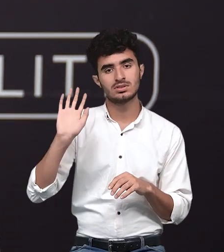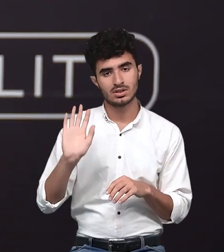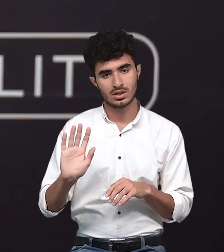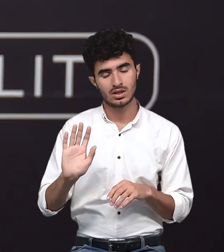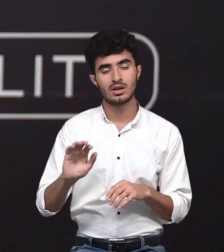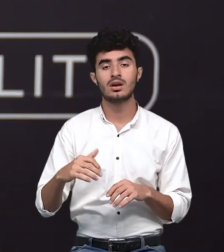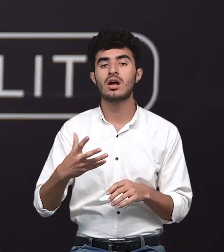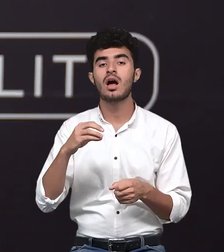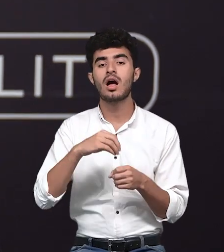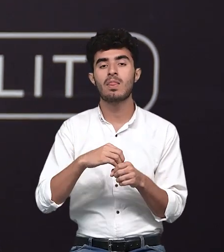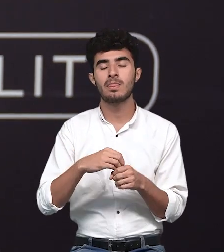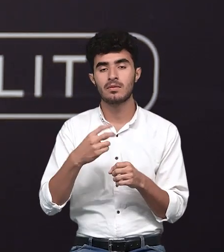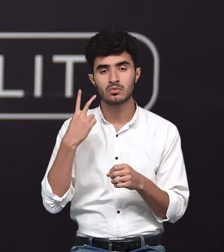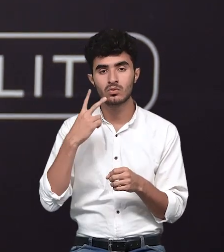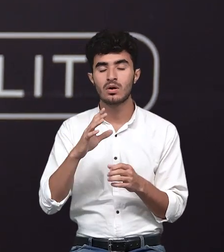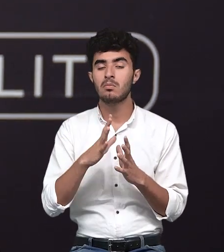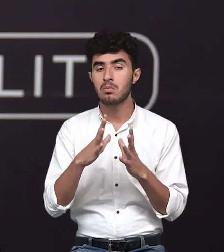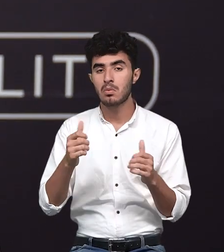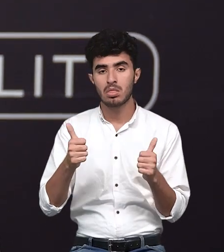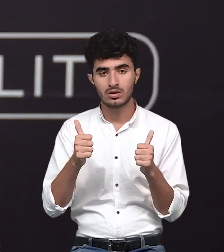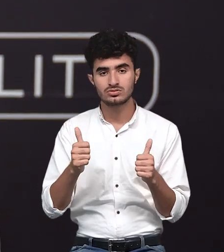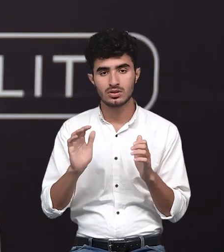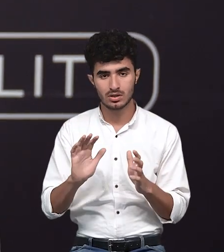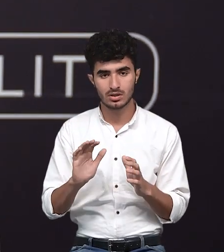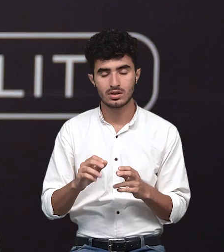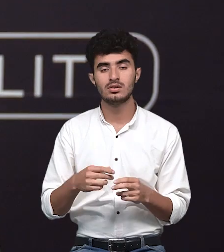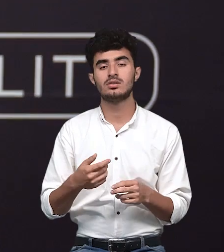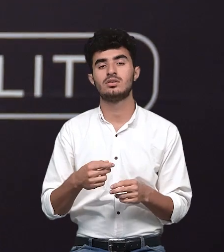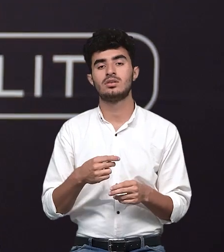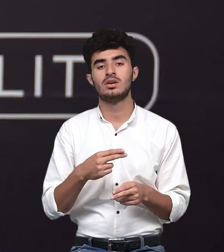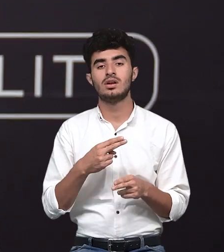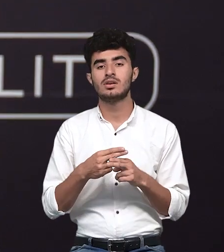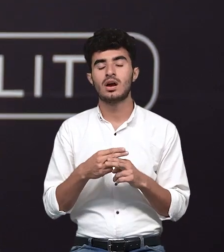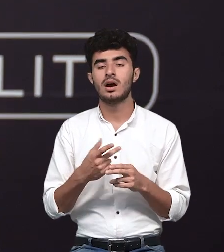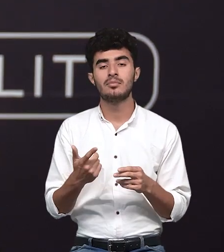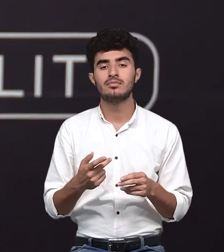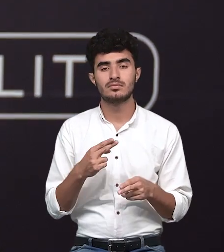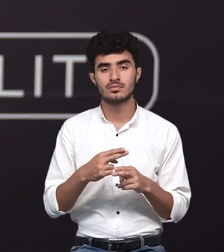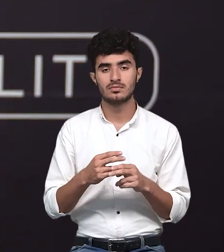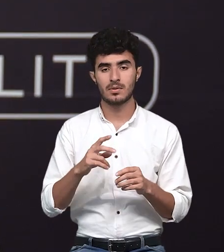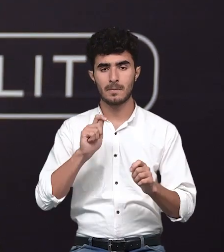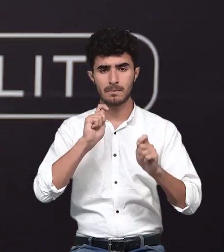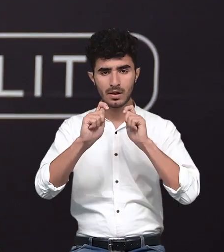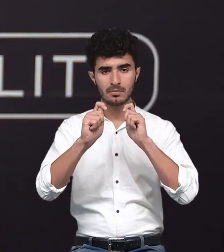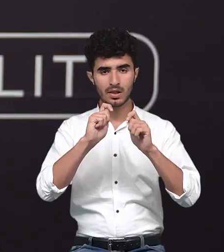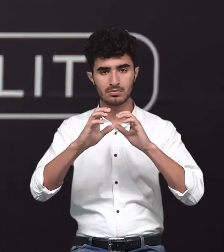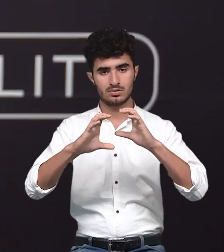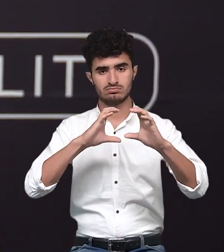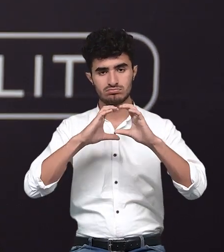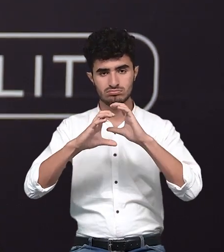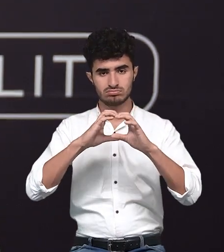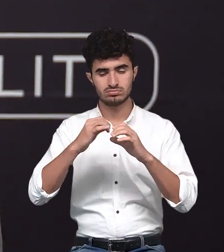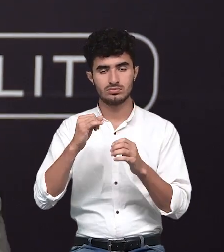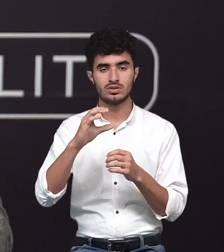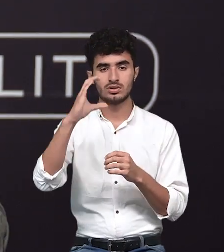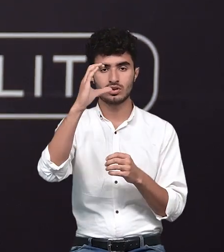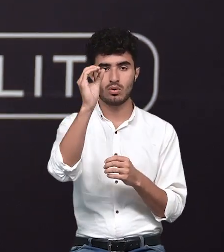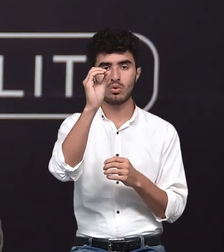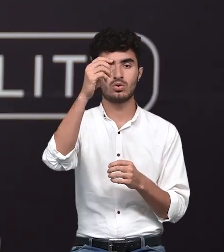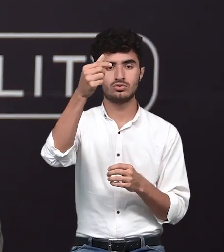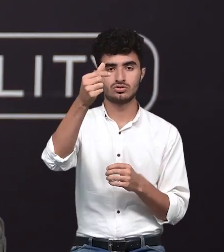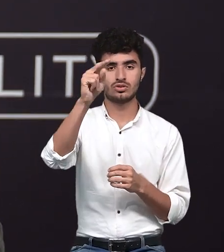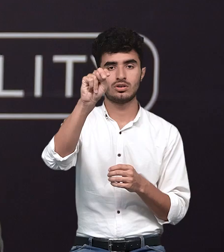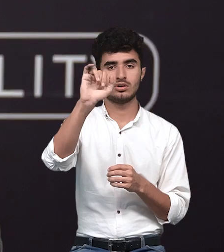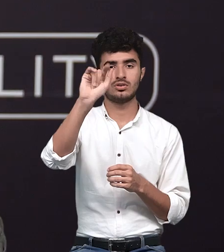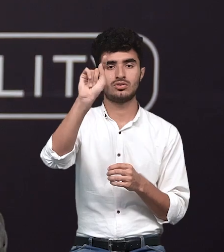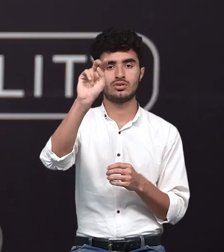جس کا اچھا پازیٹیو رزلٹ ہے، ڈائلیکٹیکل سائیکو تھیراپی ہے، کوگنیٹیو بیہیویئر